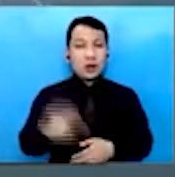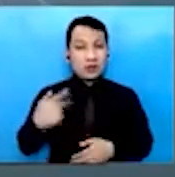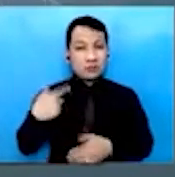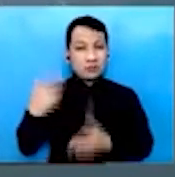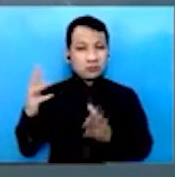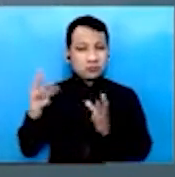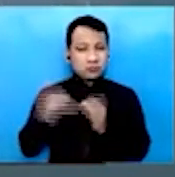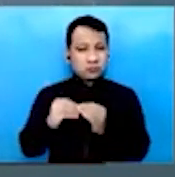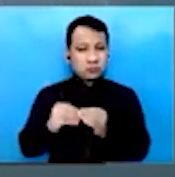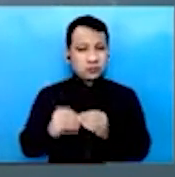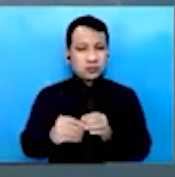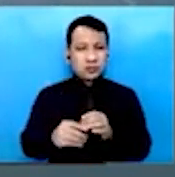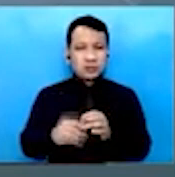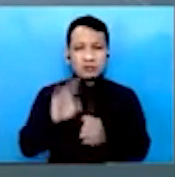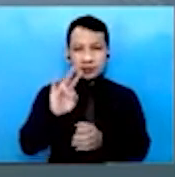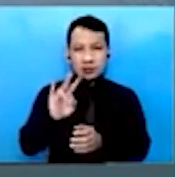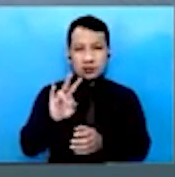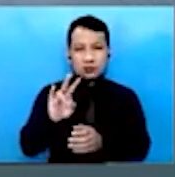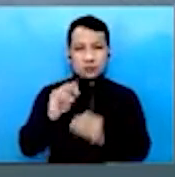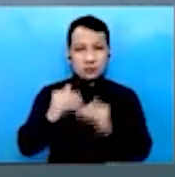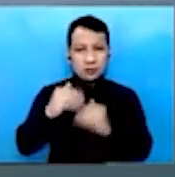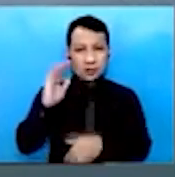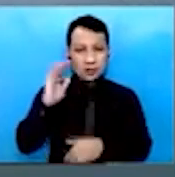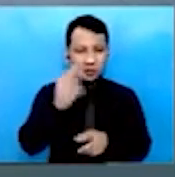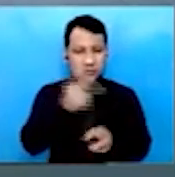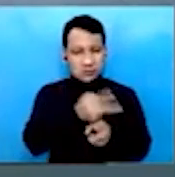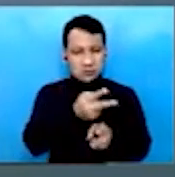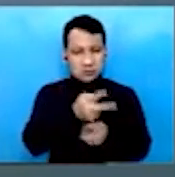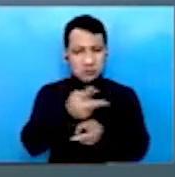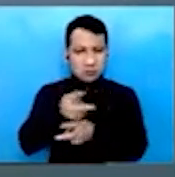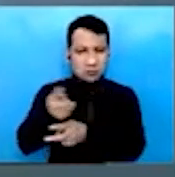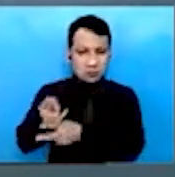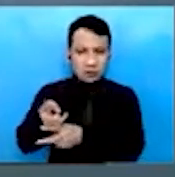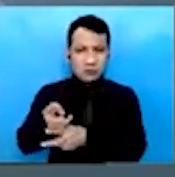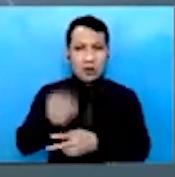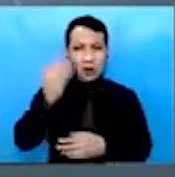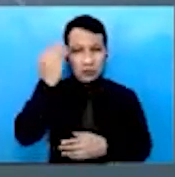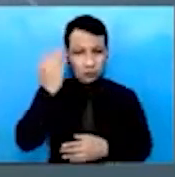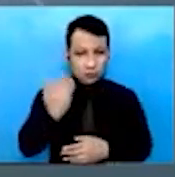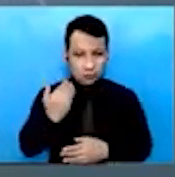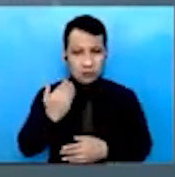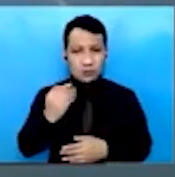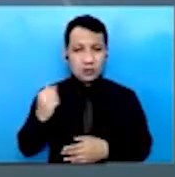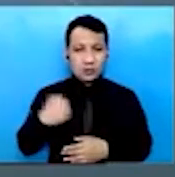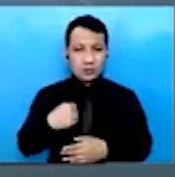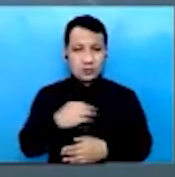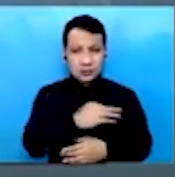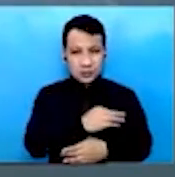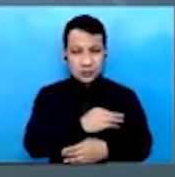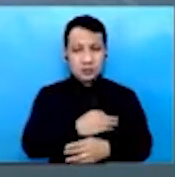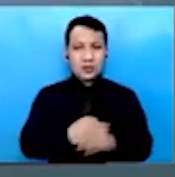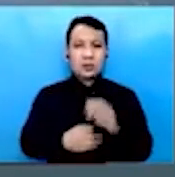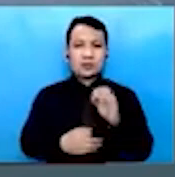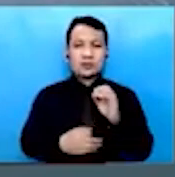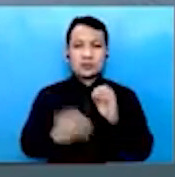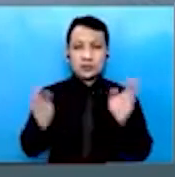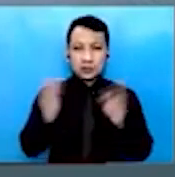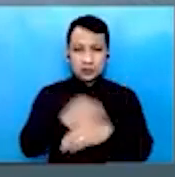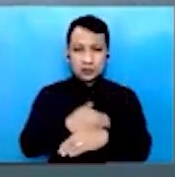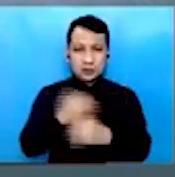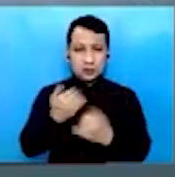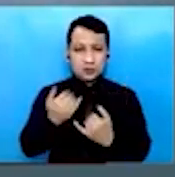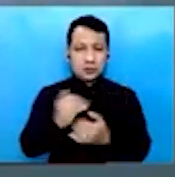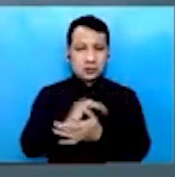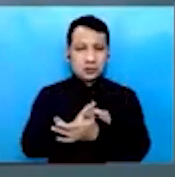7 o higit pang pasyente ang kailangan niyang alagaan. Kulang kasi sila ng staff sa ward. During this pandemic, ayun